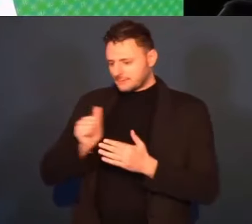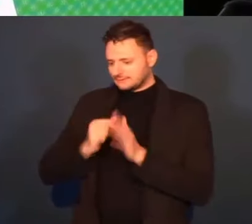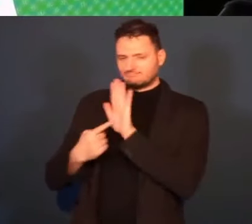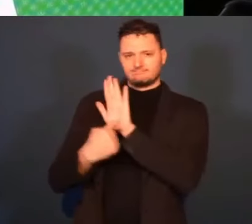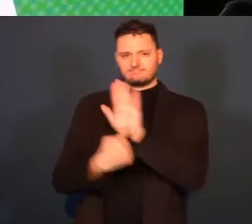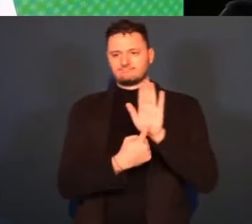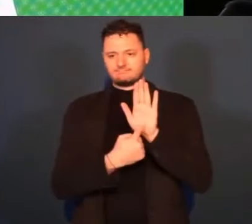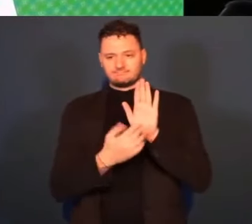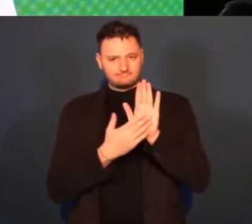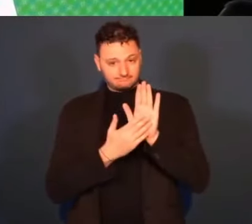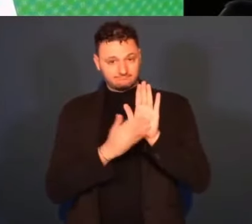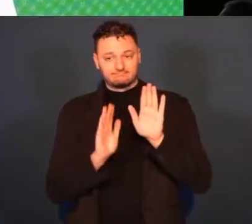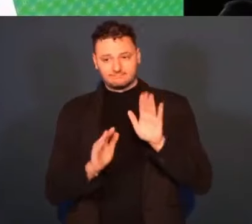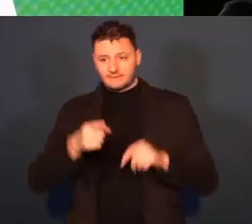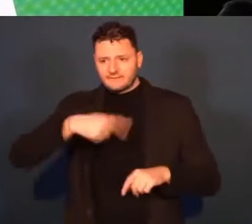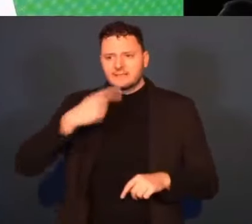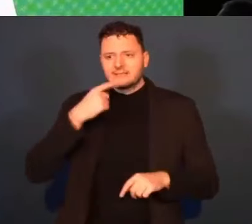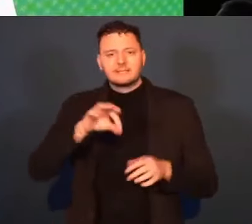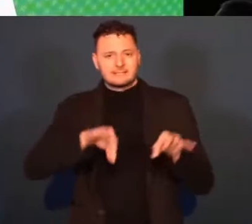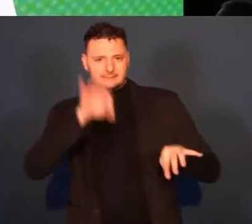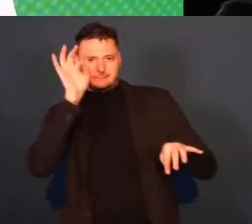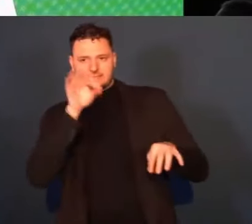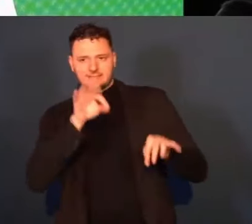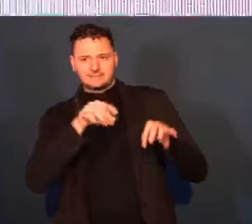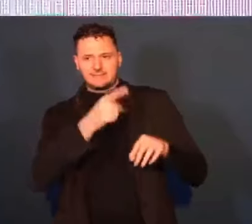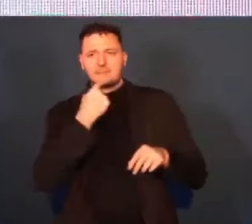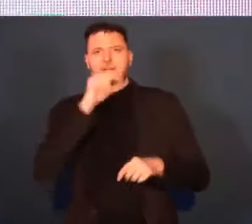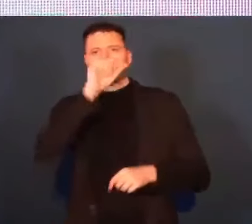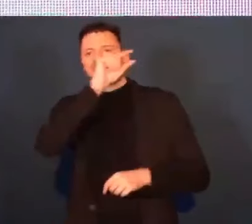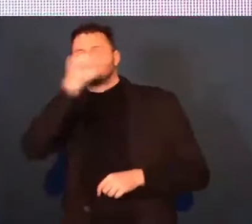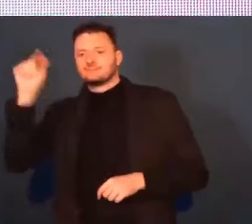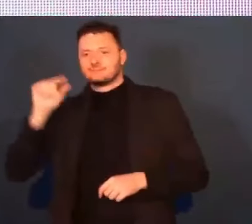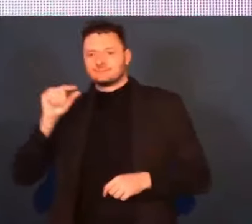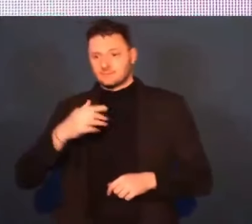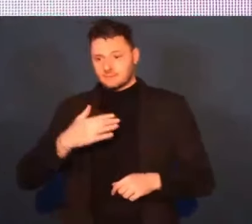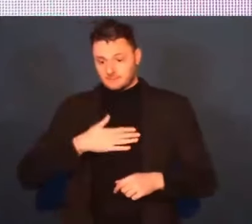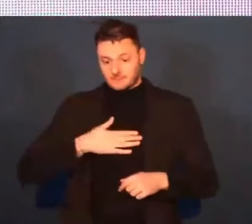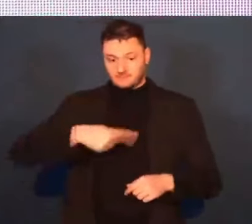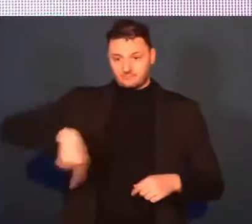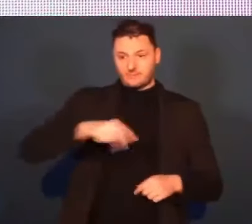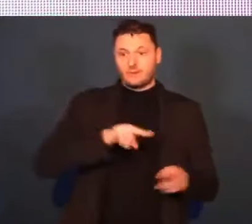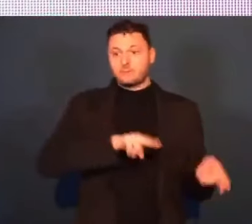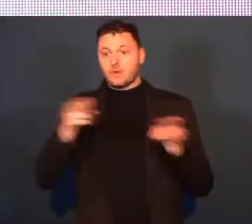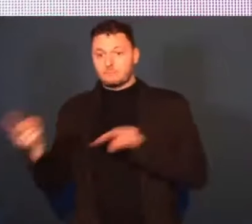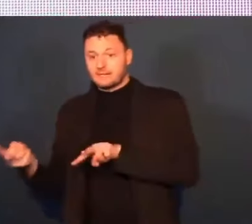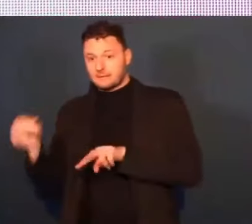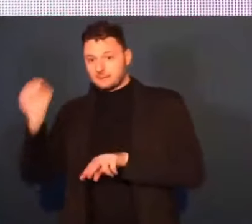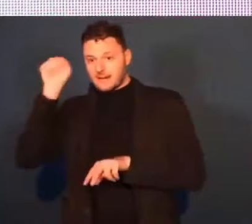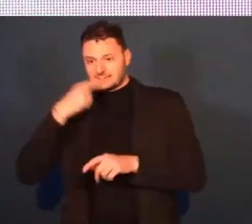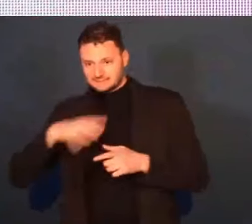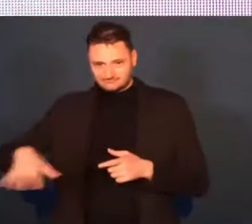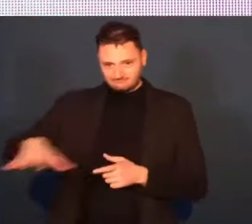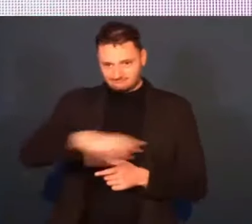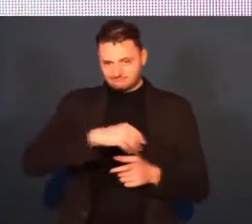да сложите в името на своята партия промяната. Мисля, че вече